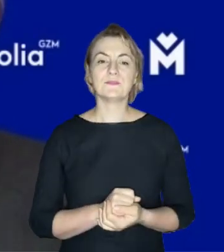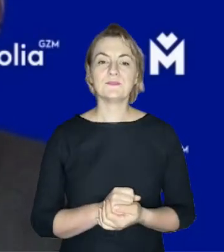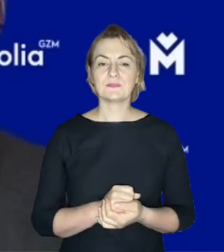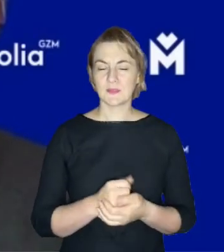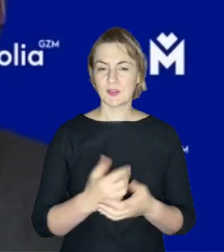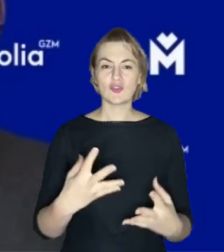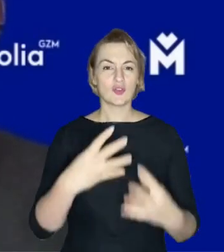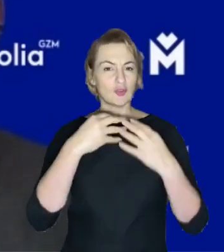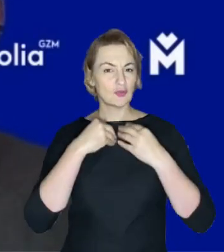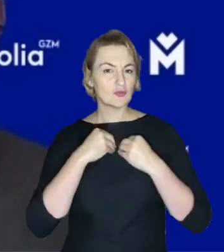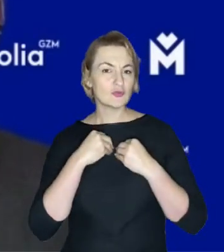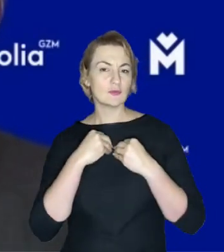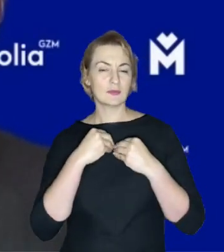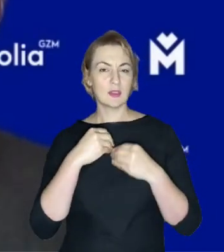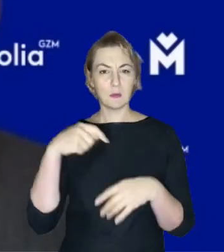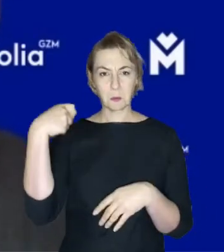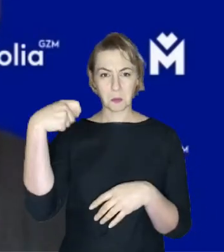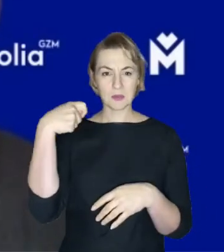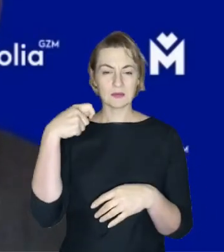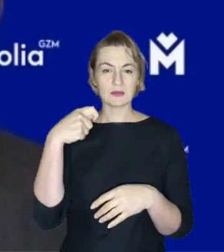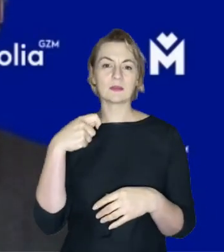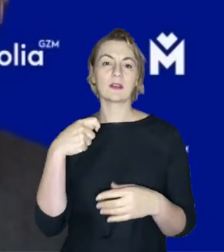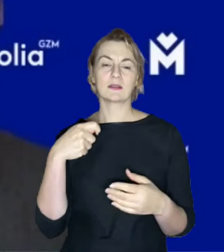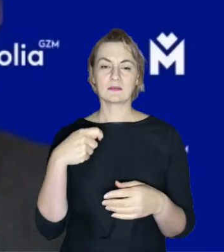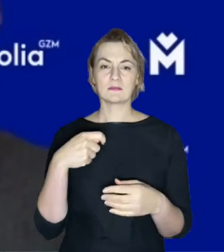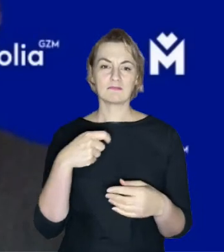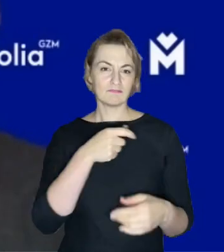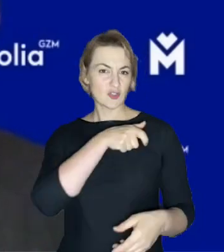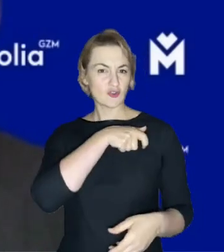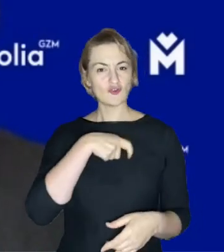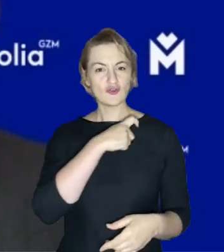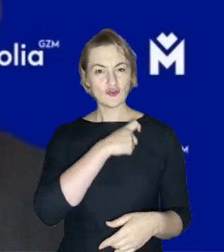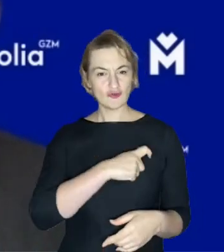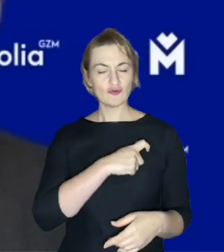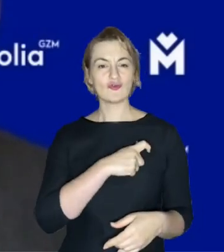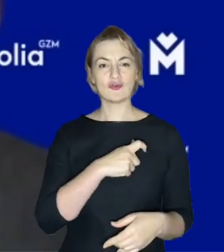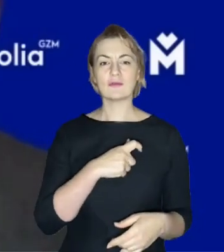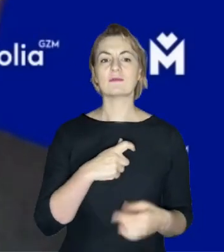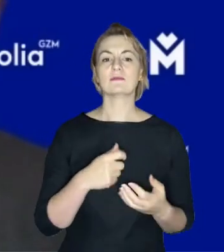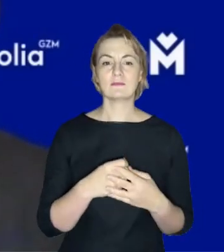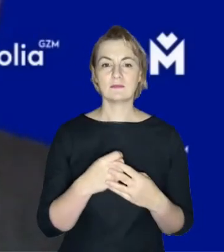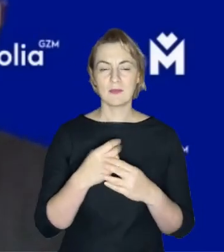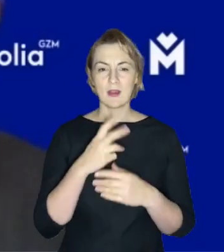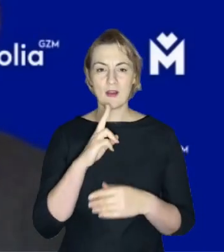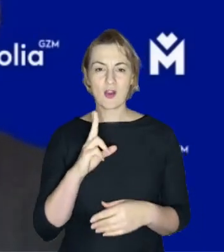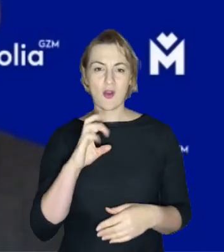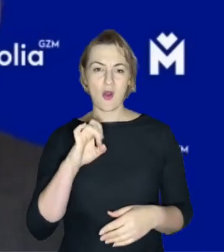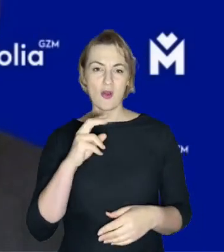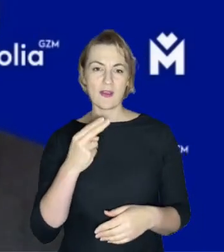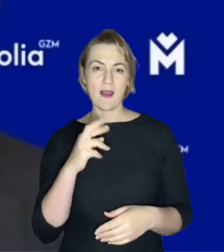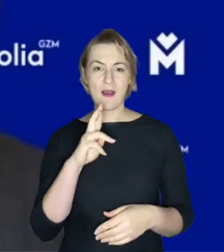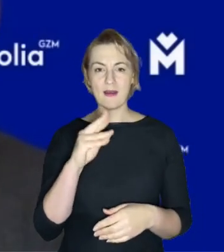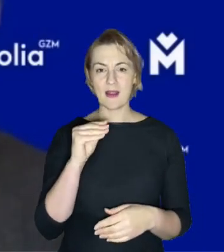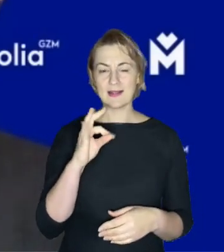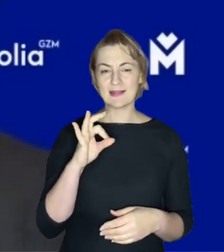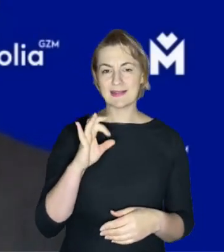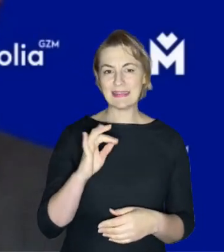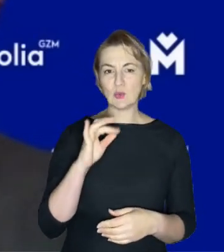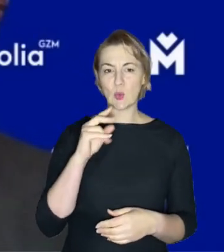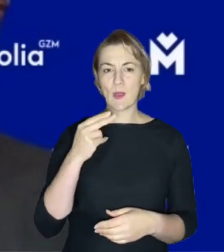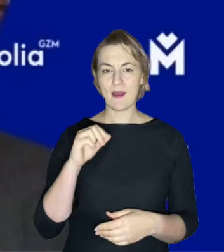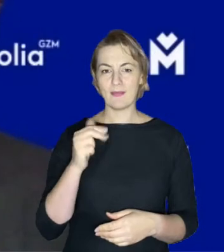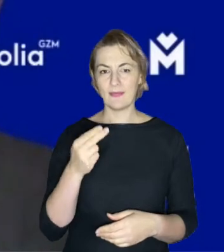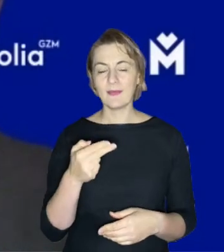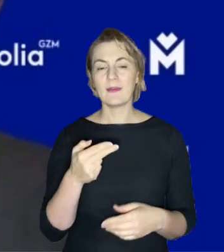Otrzymał od prezydenta Bronisława Komorowskiego Krzyż Kawalerski Polonia Restituta za działalność konspiracyjną w stanie wojennym.